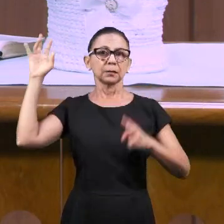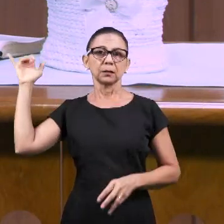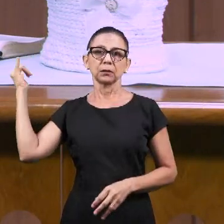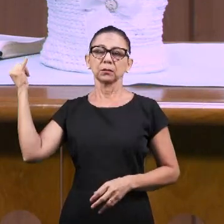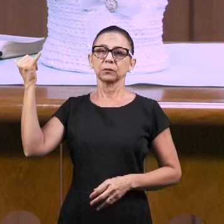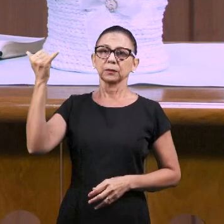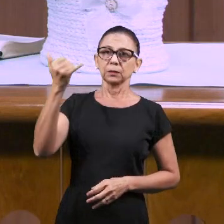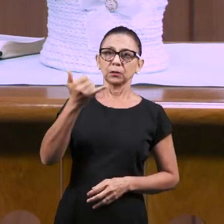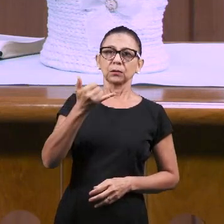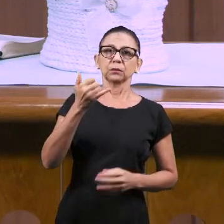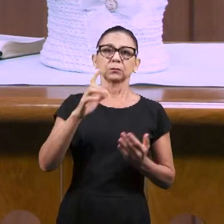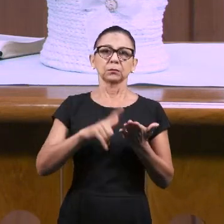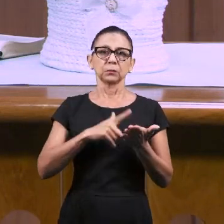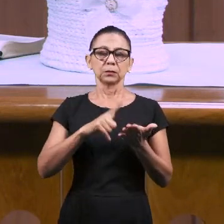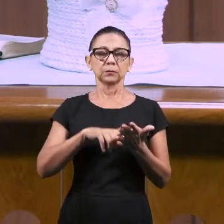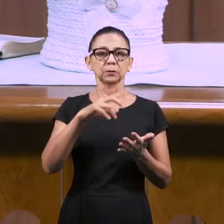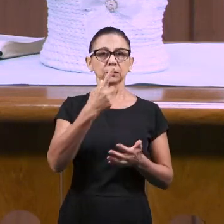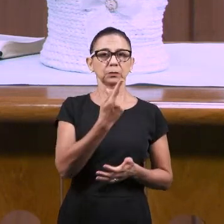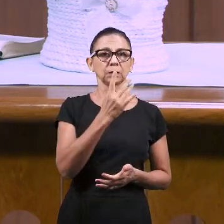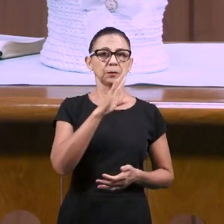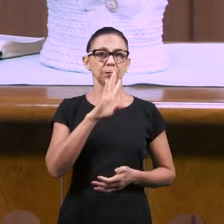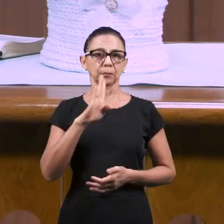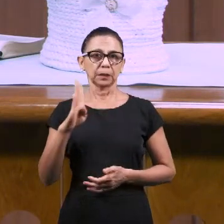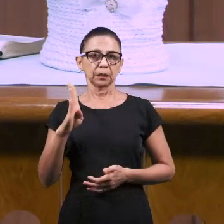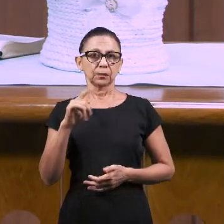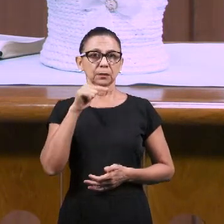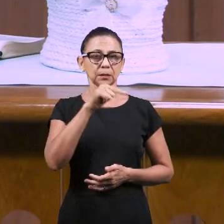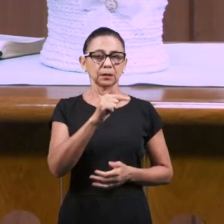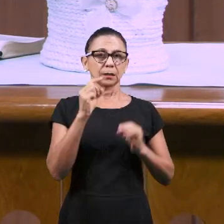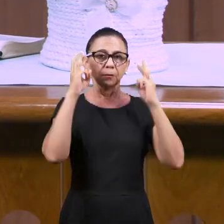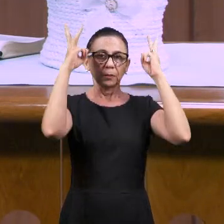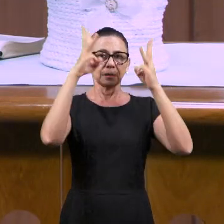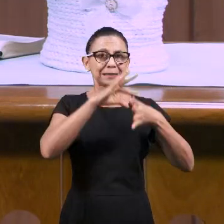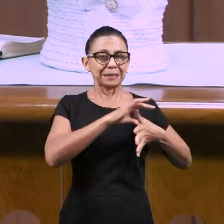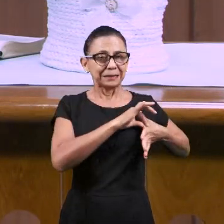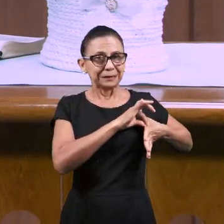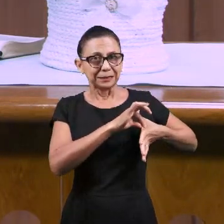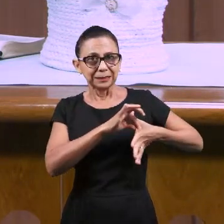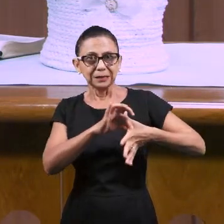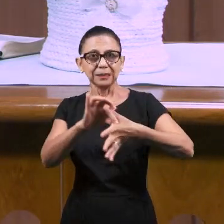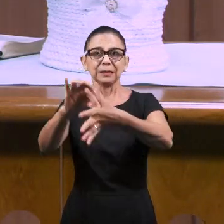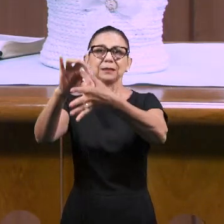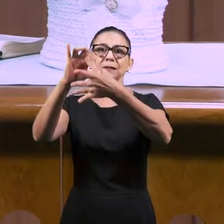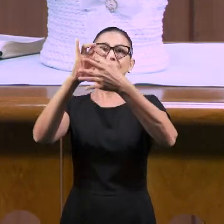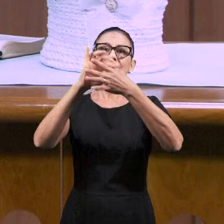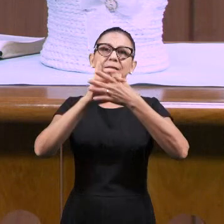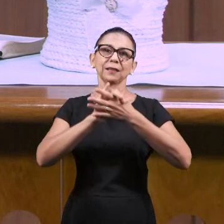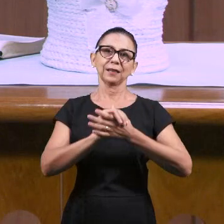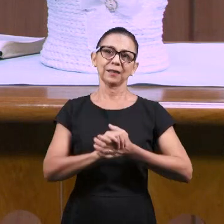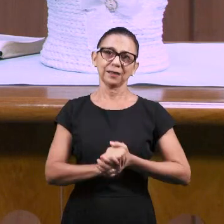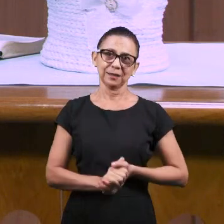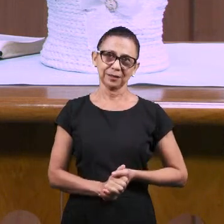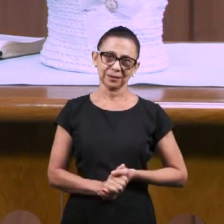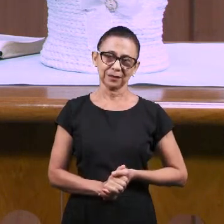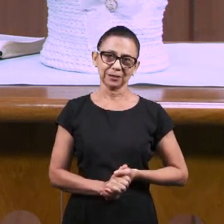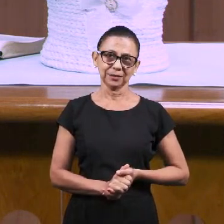bibliquement, était là en hébreu. Mais voyez bien, dans votre place, sanctifiez-vous. Donc le corps en